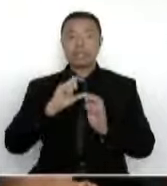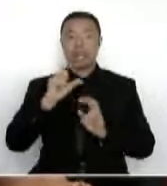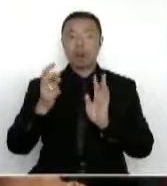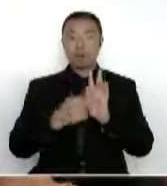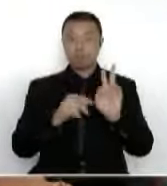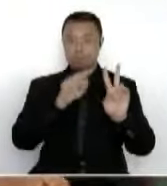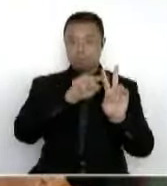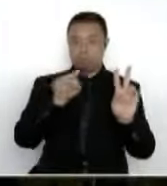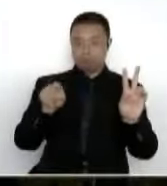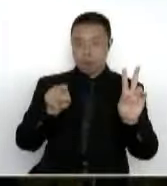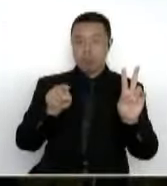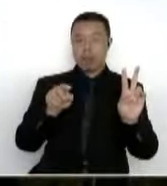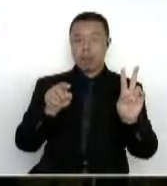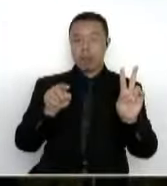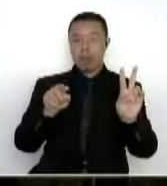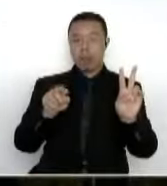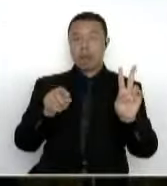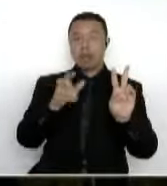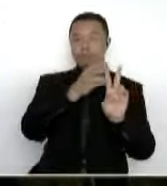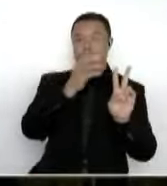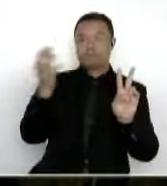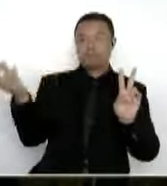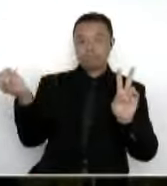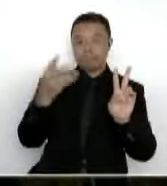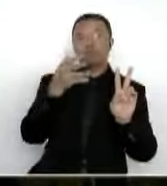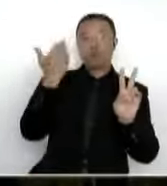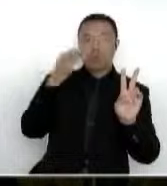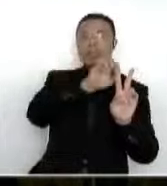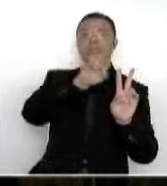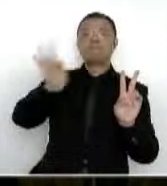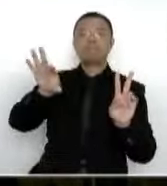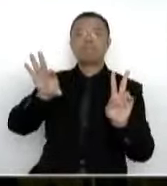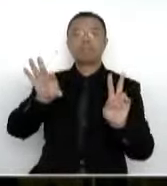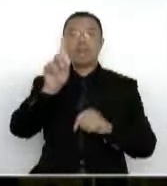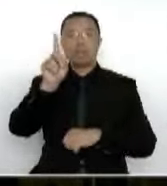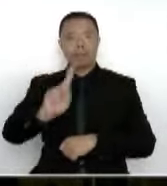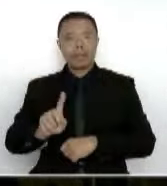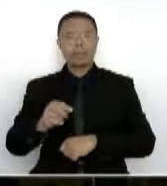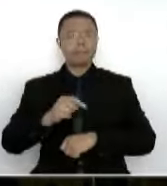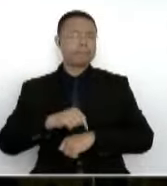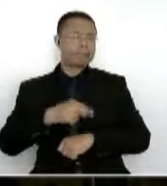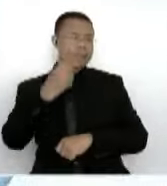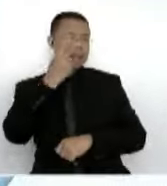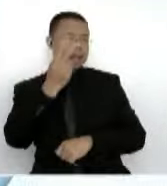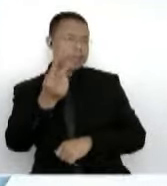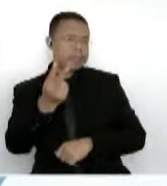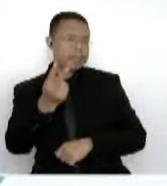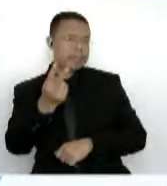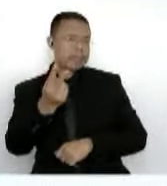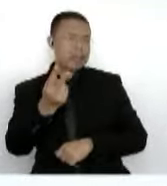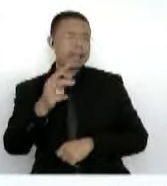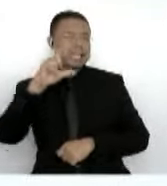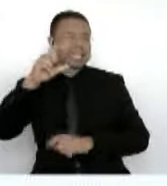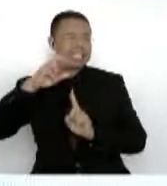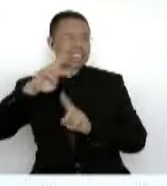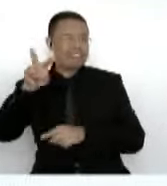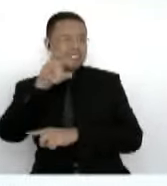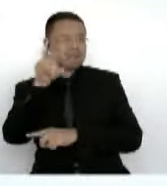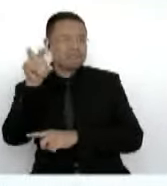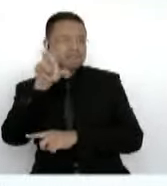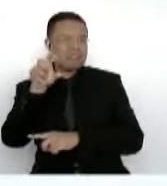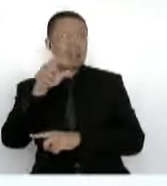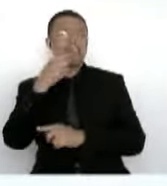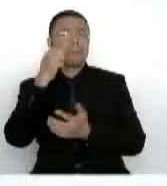bapakma pukun dan bapak Kun Wardana menanggapi dalam waktu 1 menit baik dalam pandangan kami CCTV